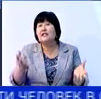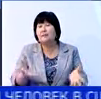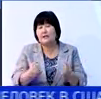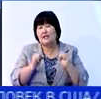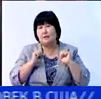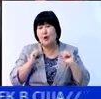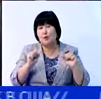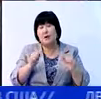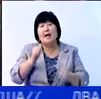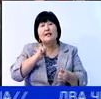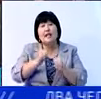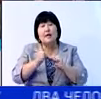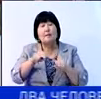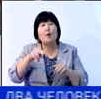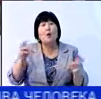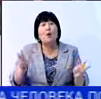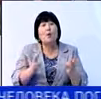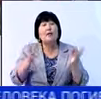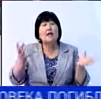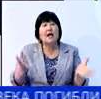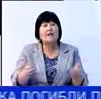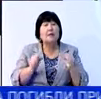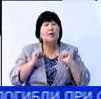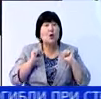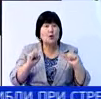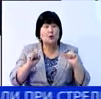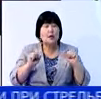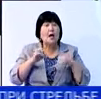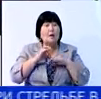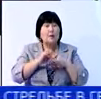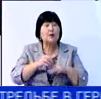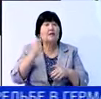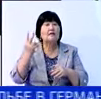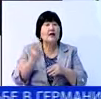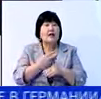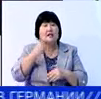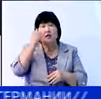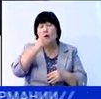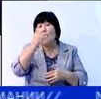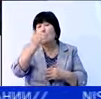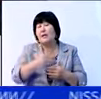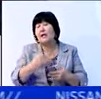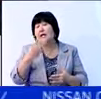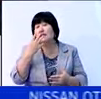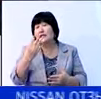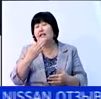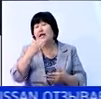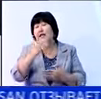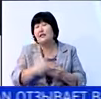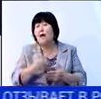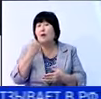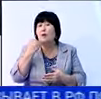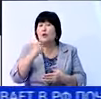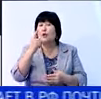спорту. Соревнования по пожарно-спасательному спорту проводятся два раза в год. В программе 4 дисциплины –